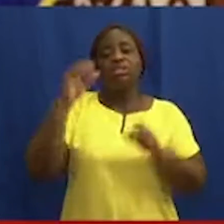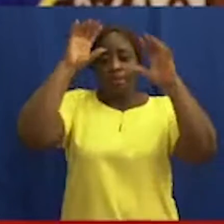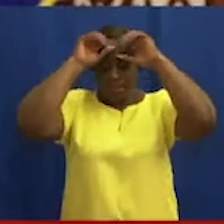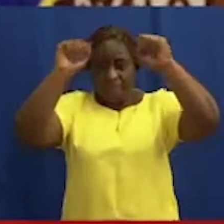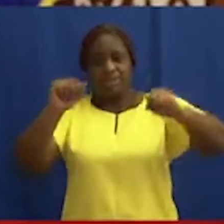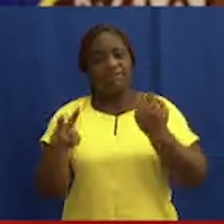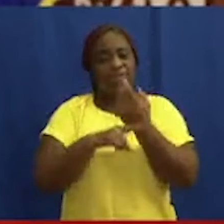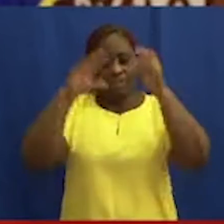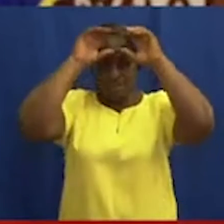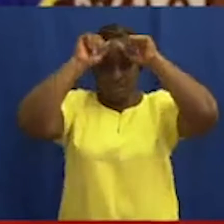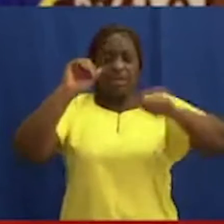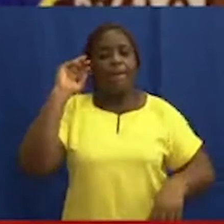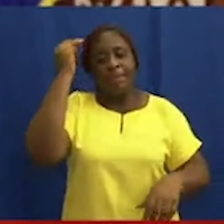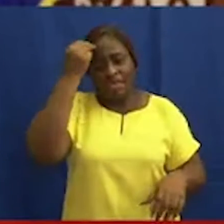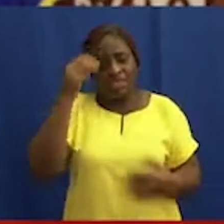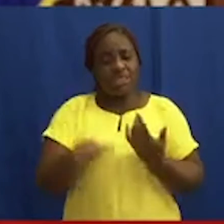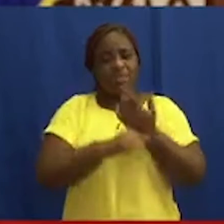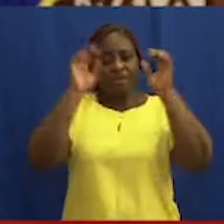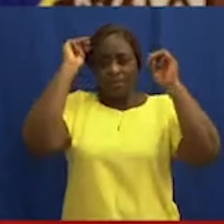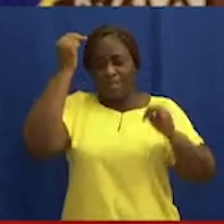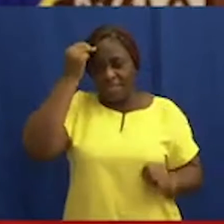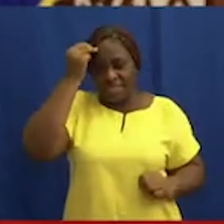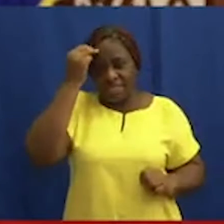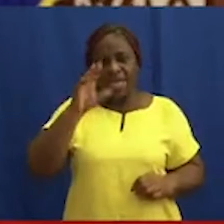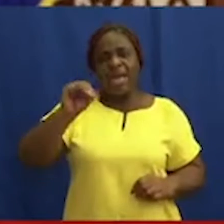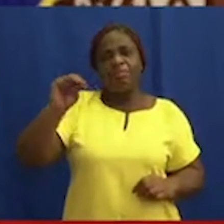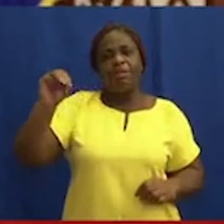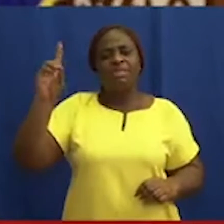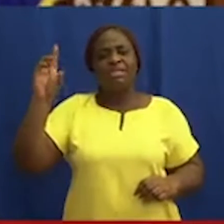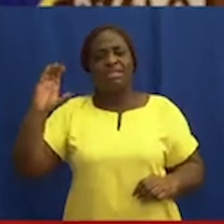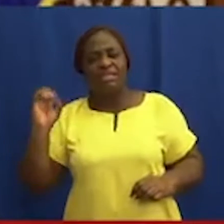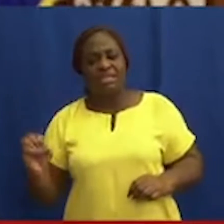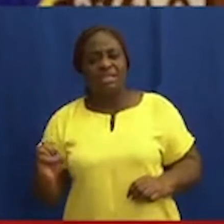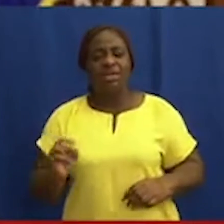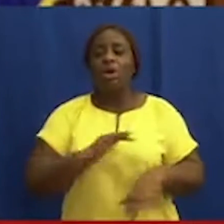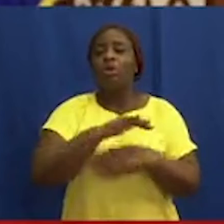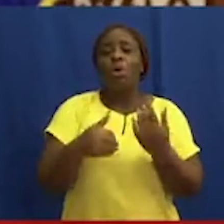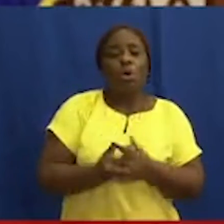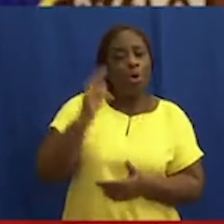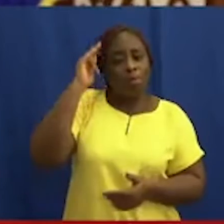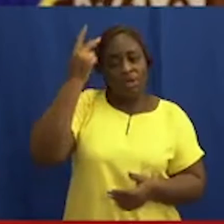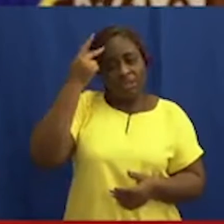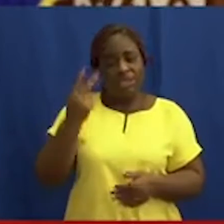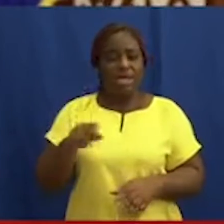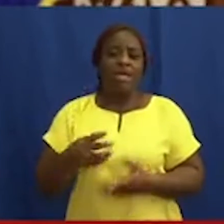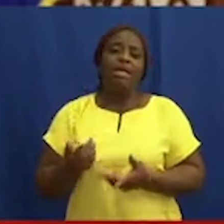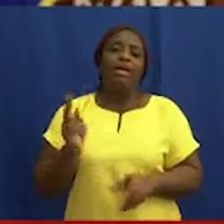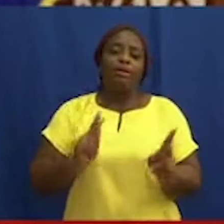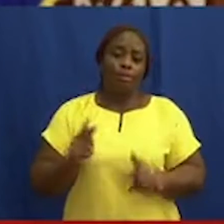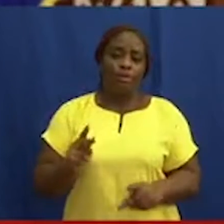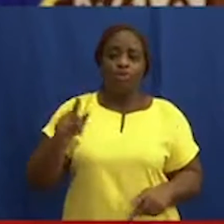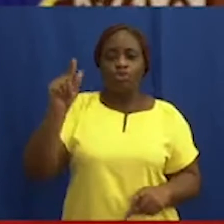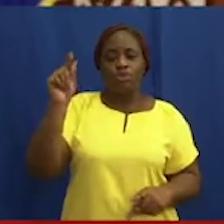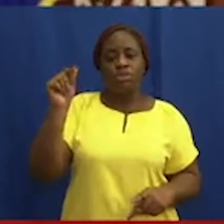shaguna da kuma kasuwannin mu kasance yawancin su abubuwa ne da ake sarrafa su ko kuma ake noma su a nan kasar